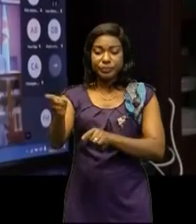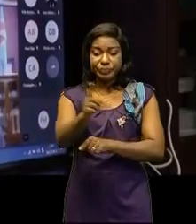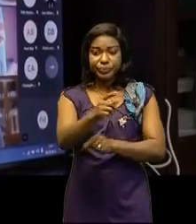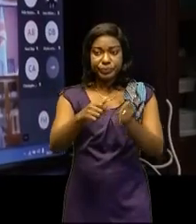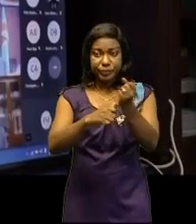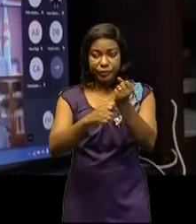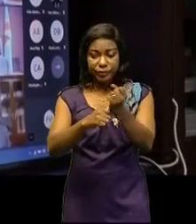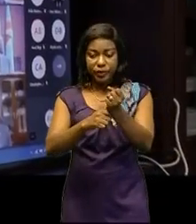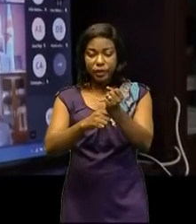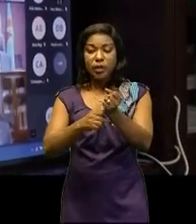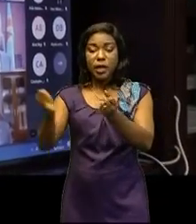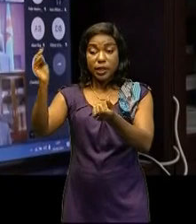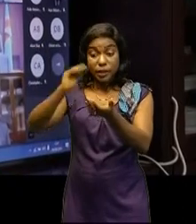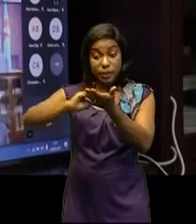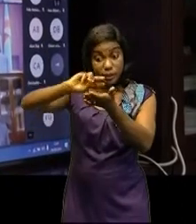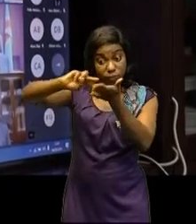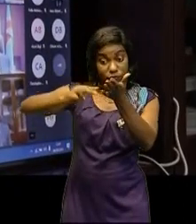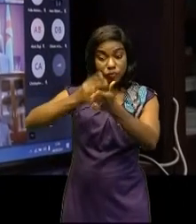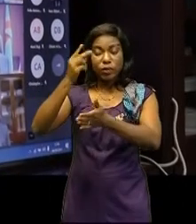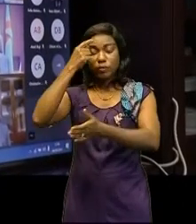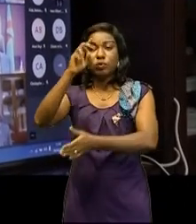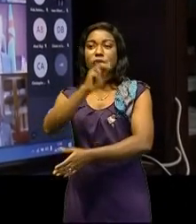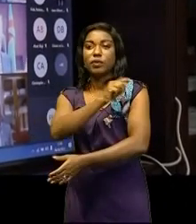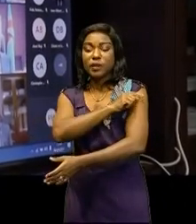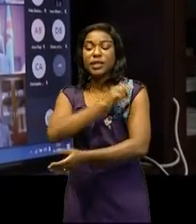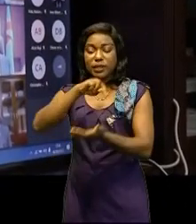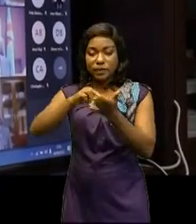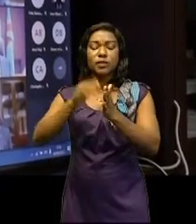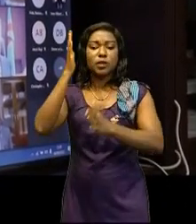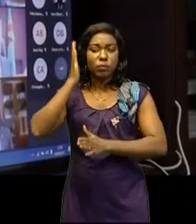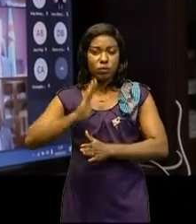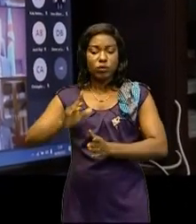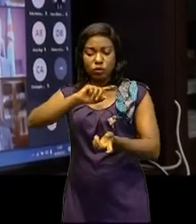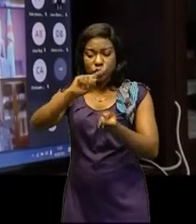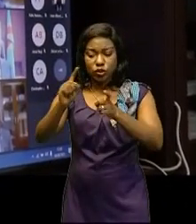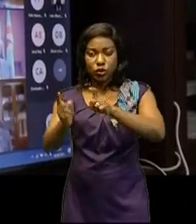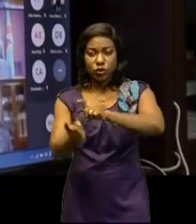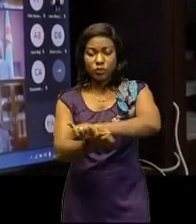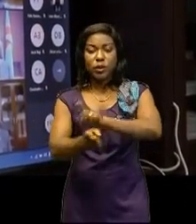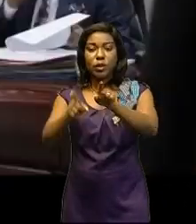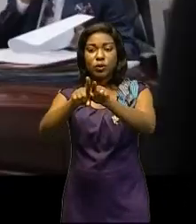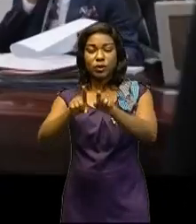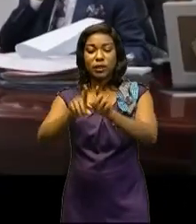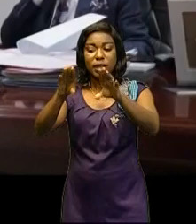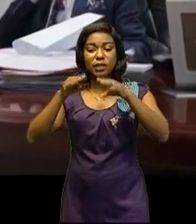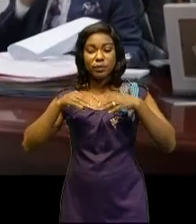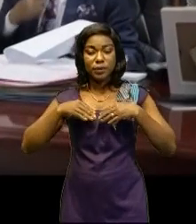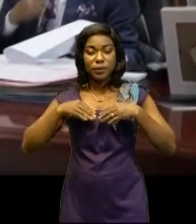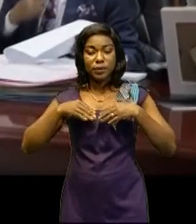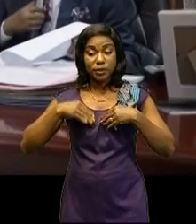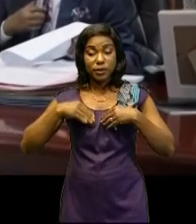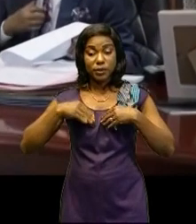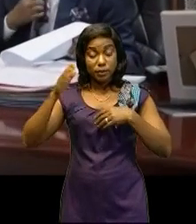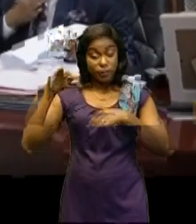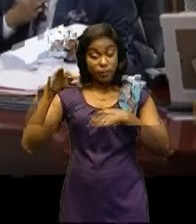reçu leur deuxième dose. Ceci qui augure une bonne perspective d'amélioration et de l'acceptation future du vaccin